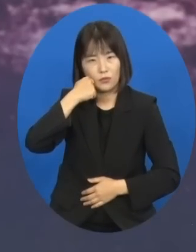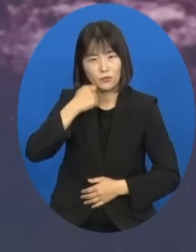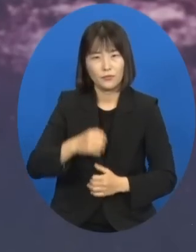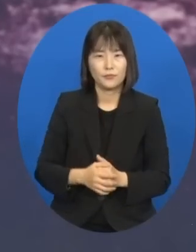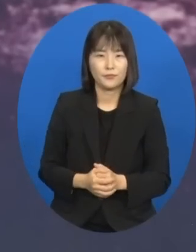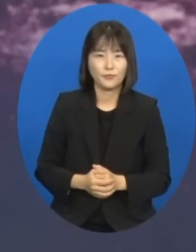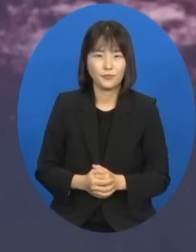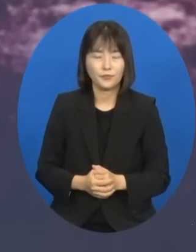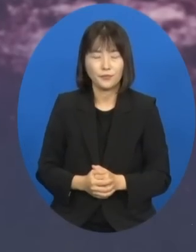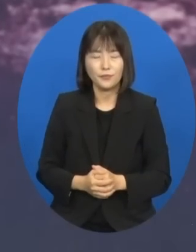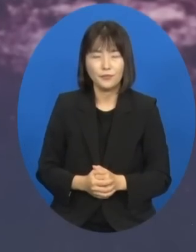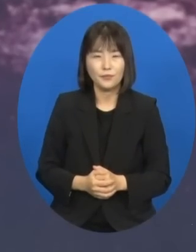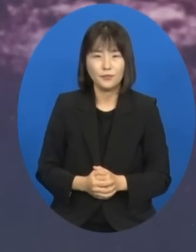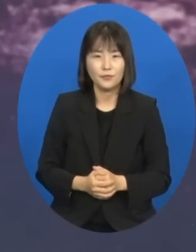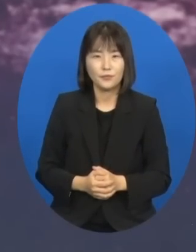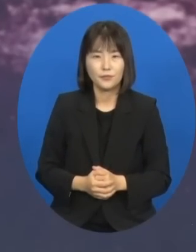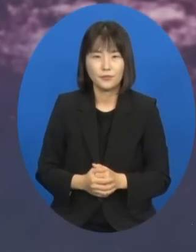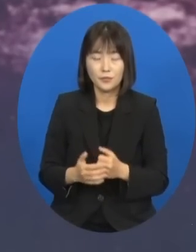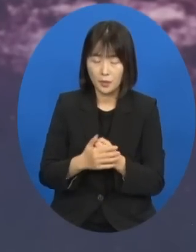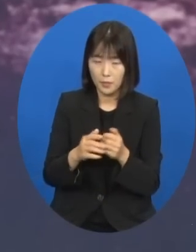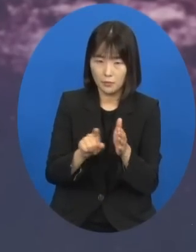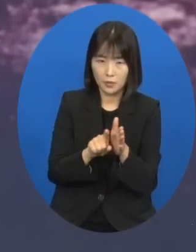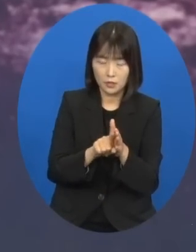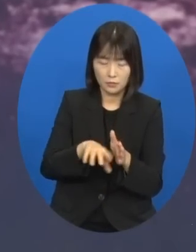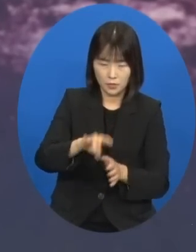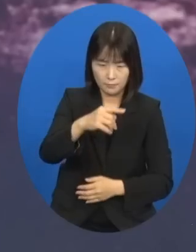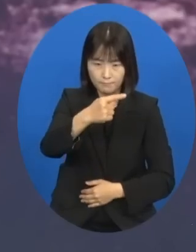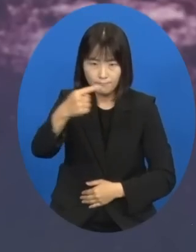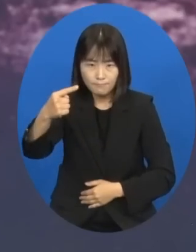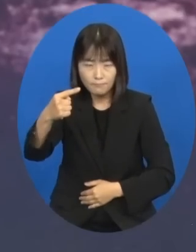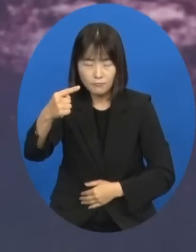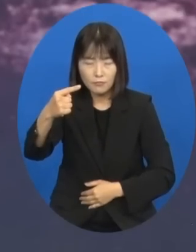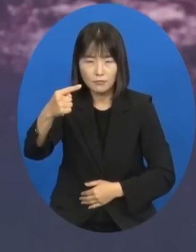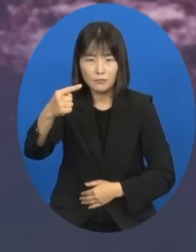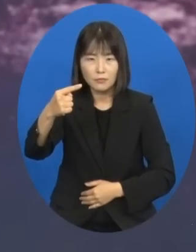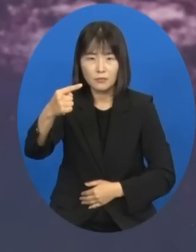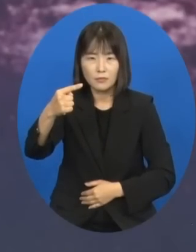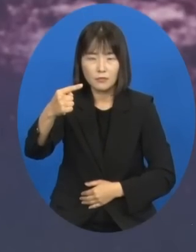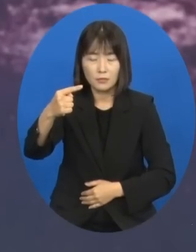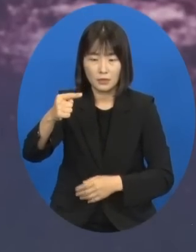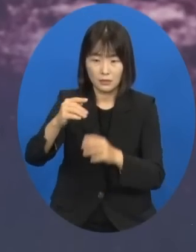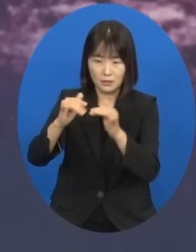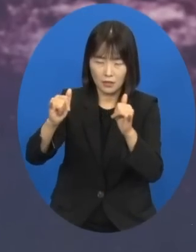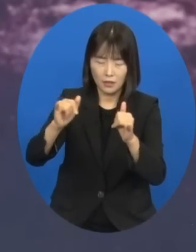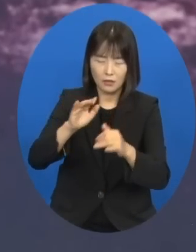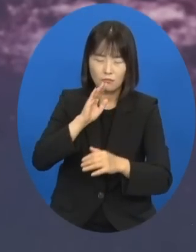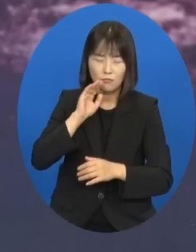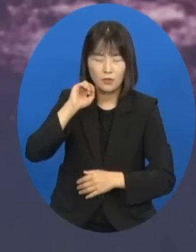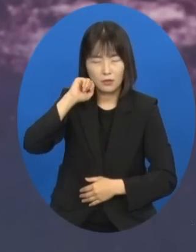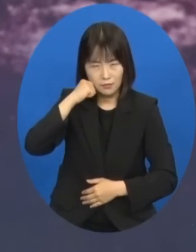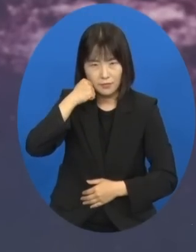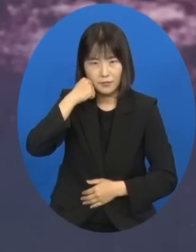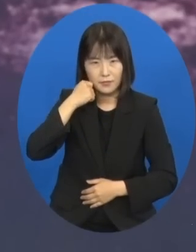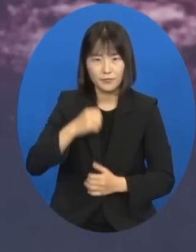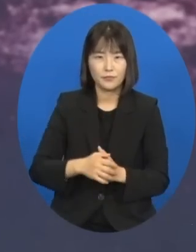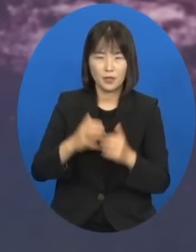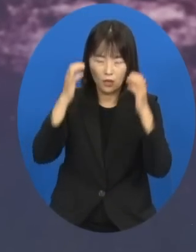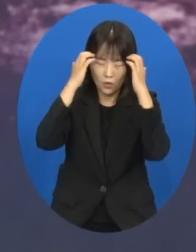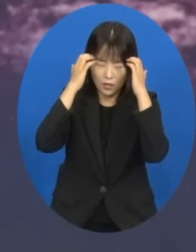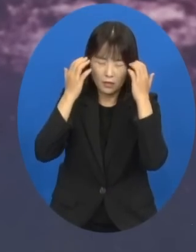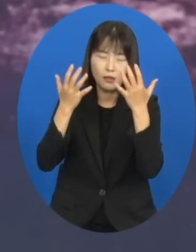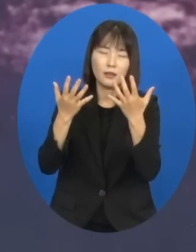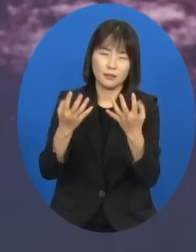다 처음입니다. 그래서 믿음의 첫 때가 그토록 어려운 것입니다. 고난이 많은